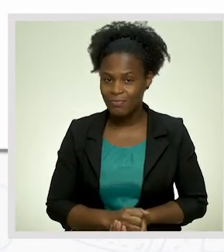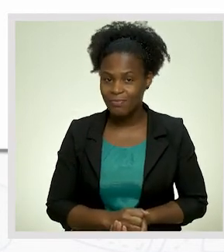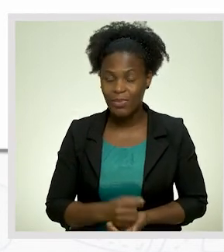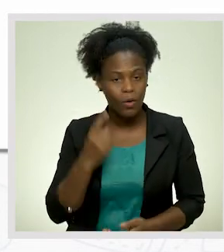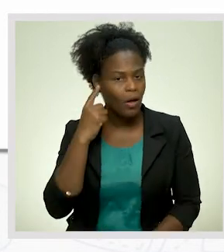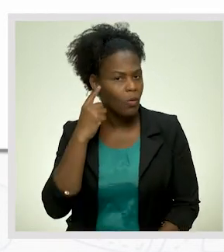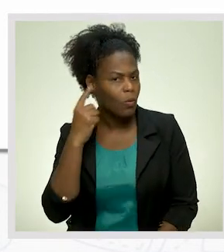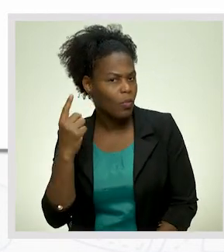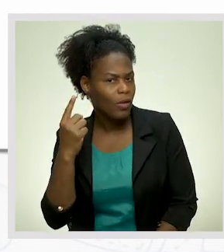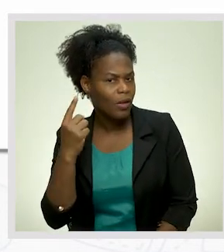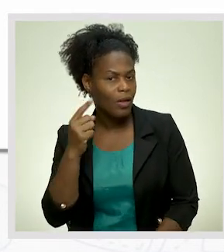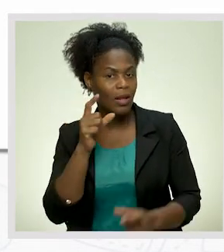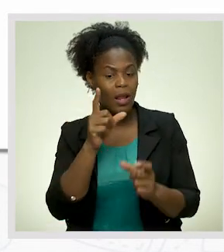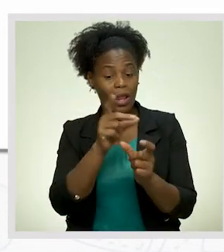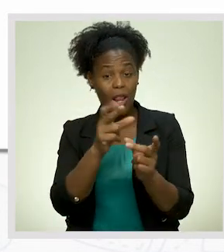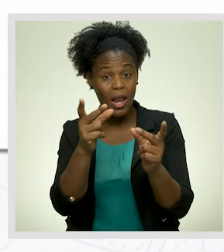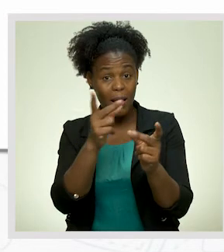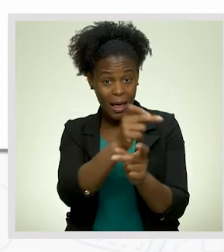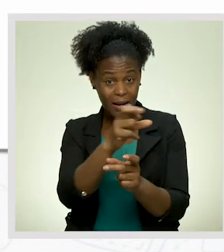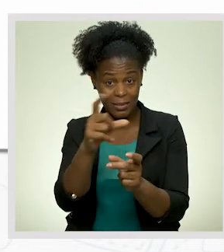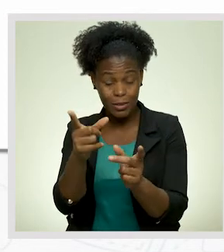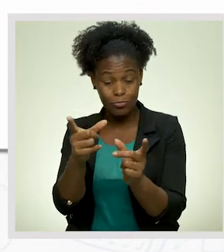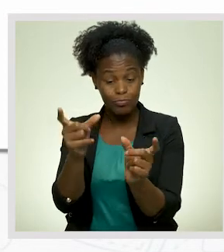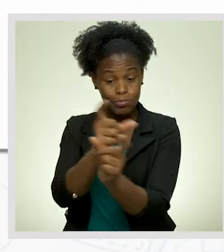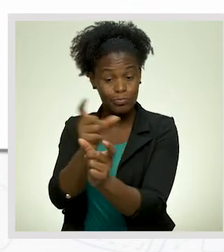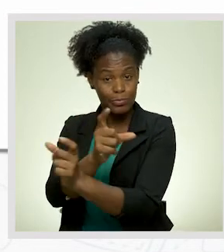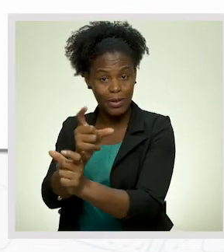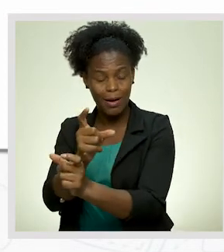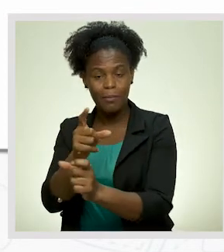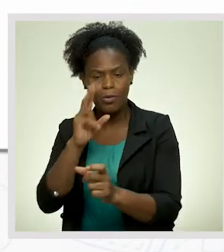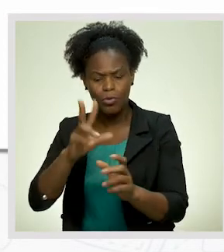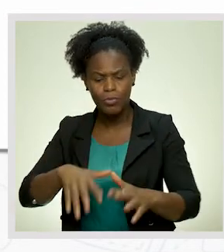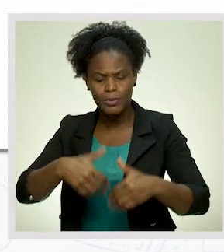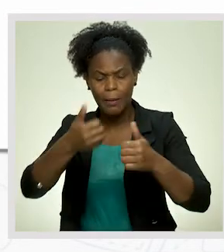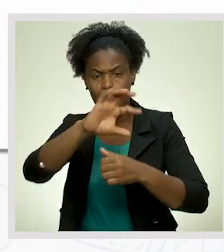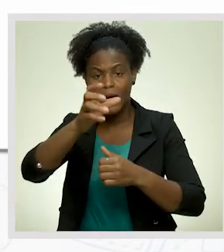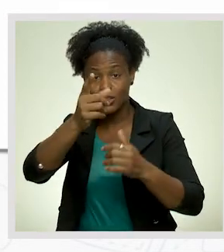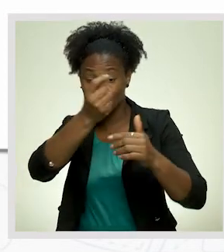Écoute et remets les lettres en ordre pour retrouver les capitales des pays écrits ci-dessous.